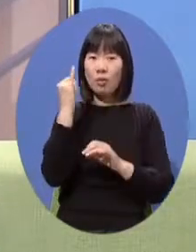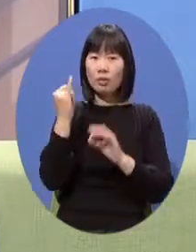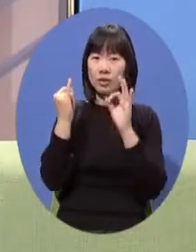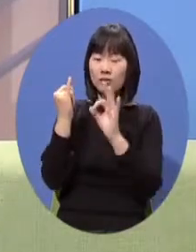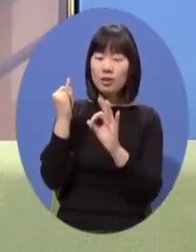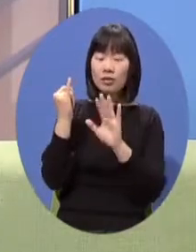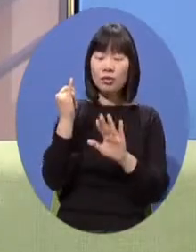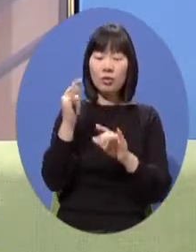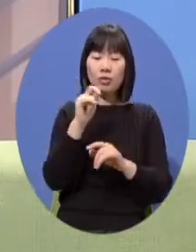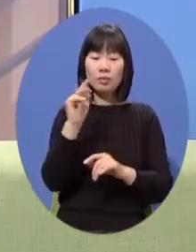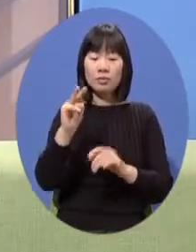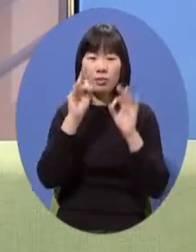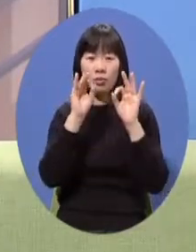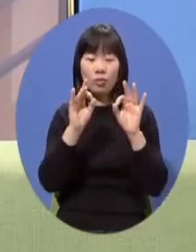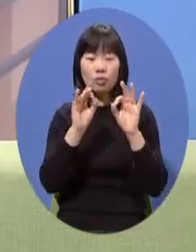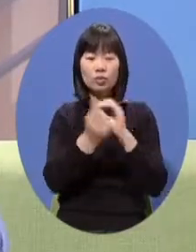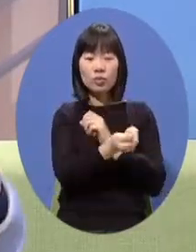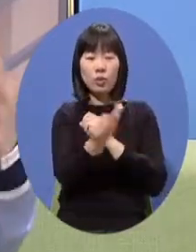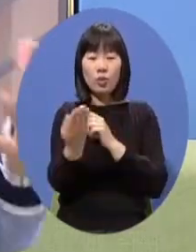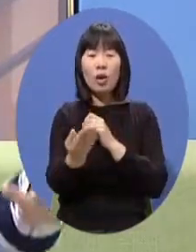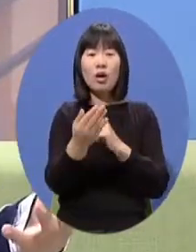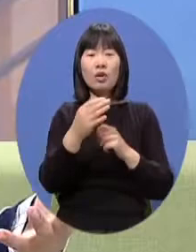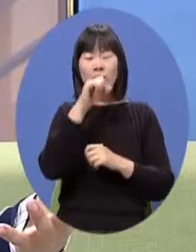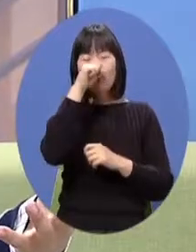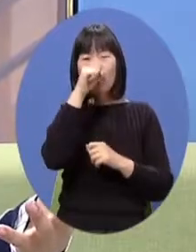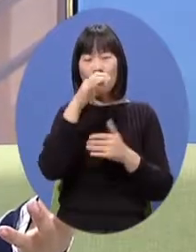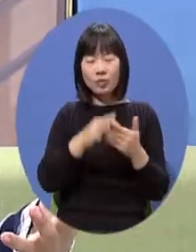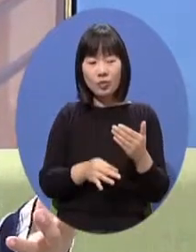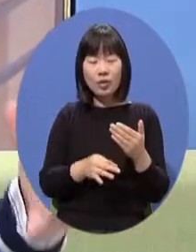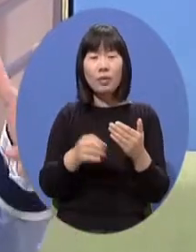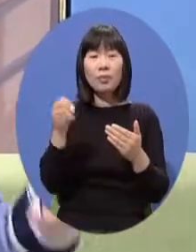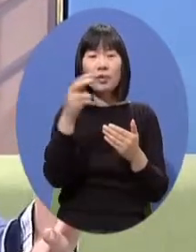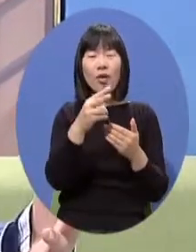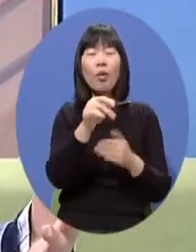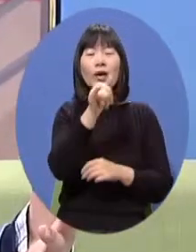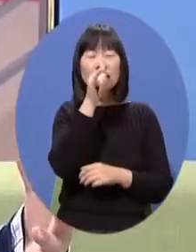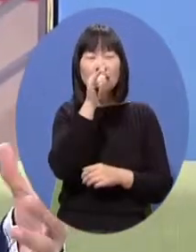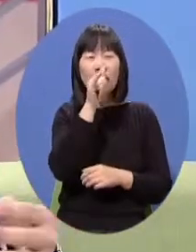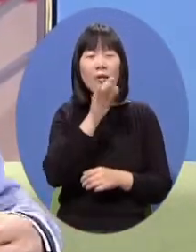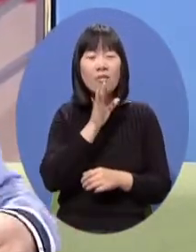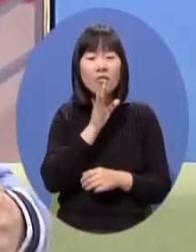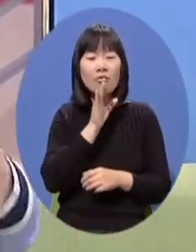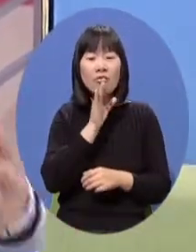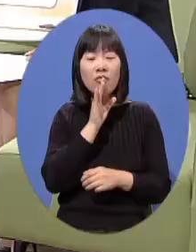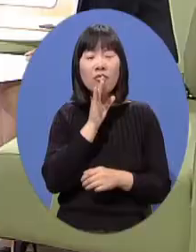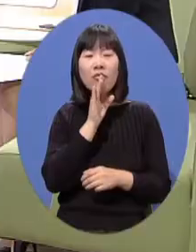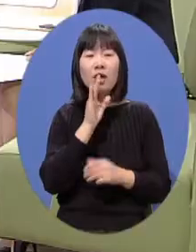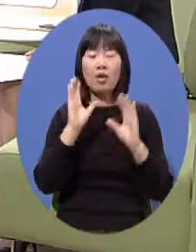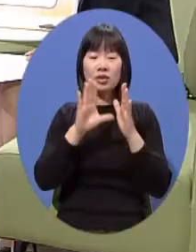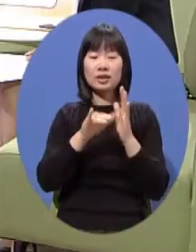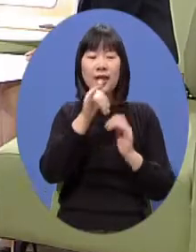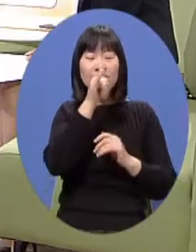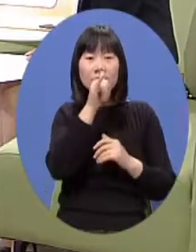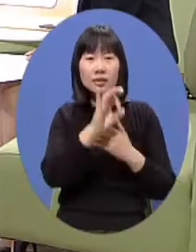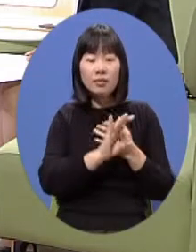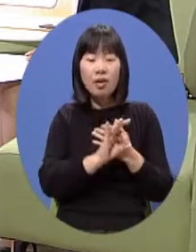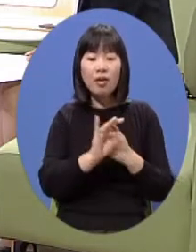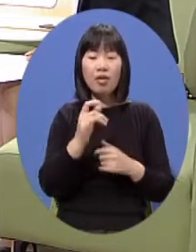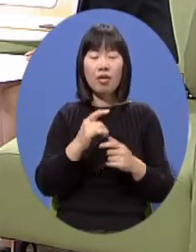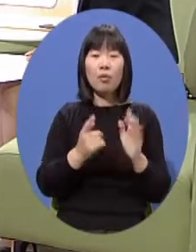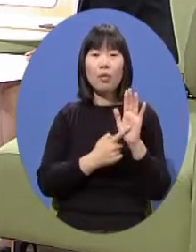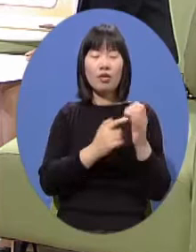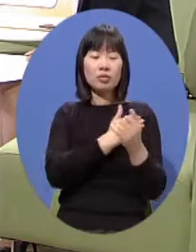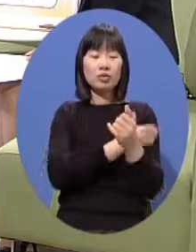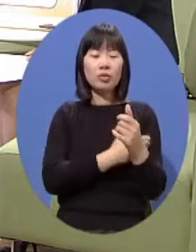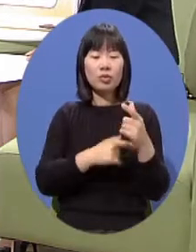아니면 방청객분들이나 저희도 이렇게 좋은 프로그램이 있었다면 우리 어렸을 때 있었다면 그렇죠. 있었다면 네. 표현력이 더